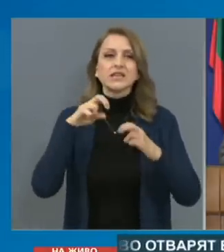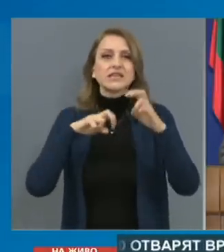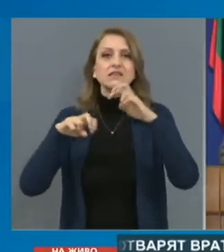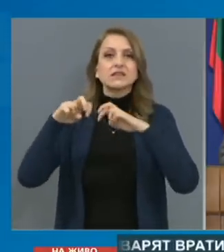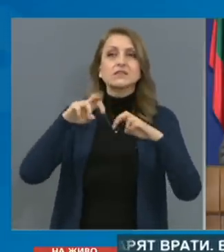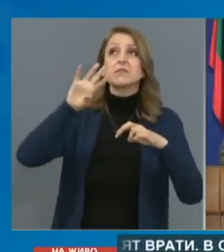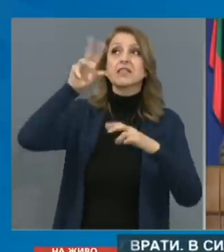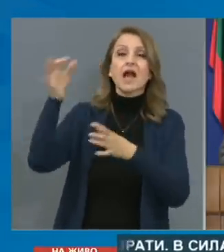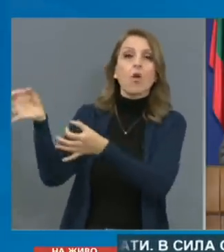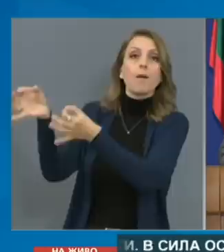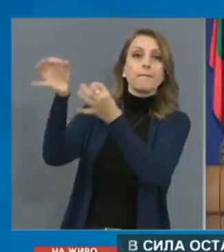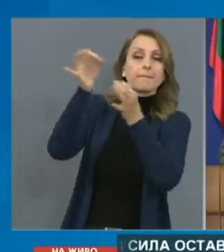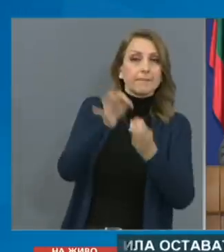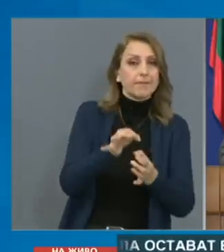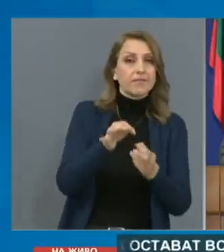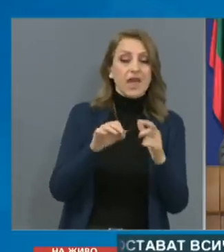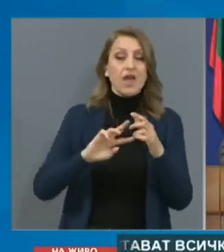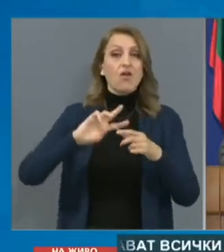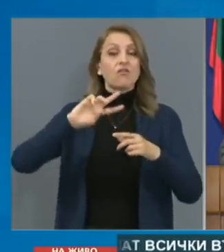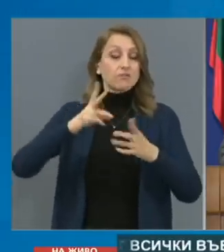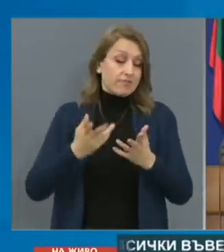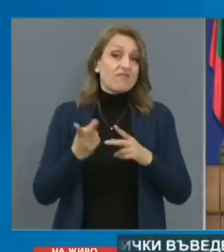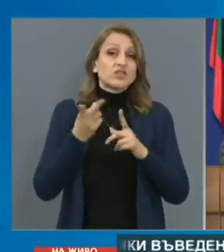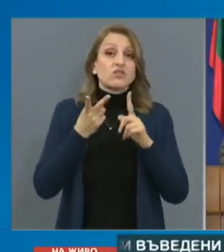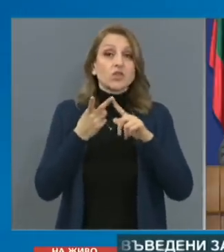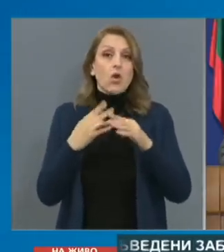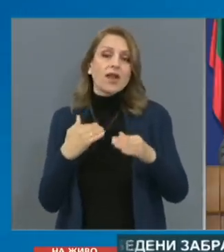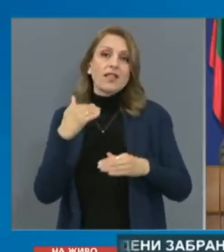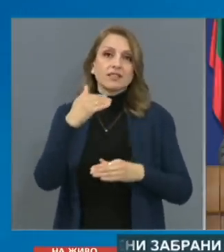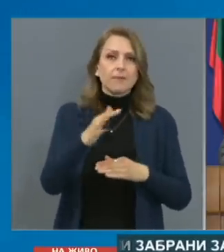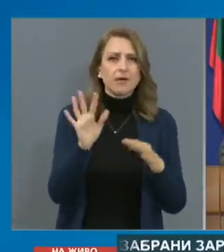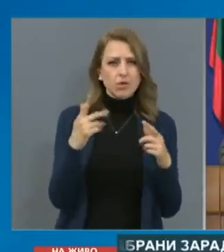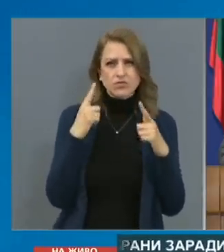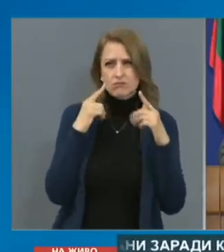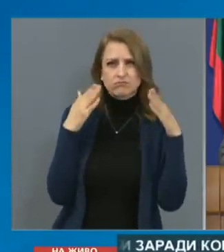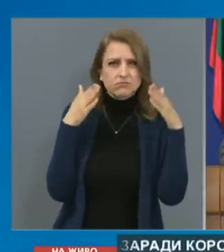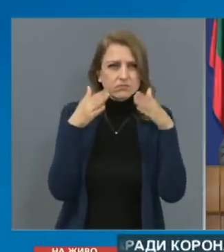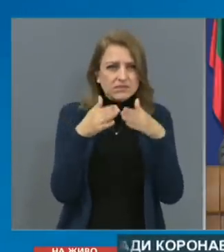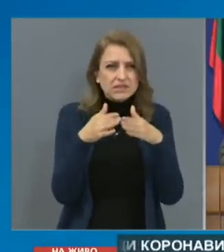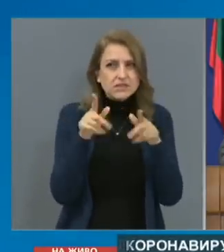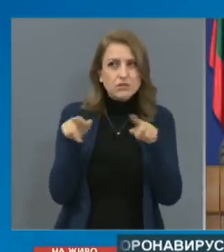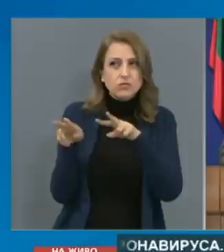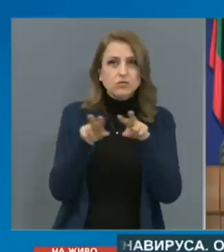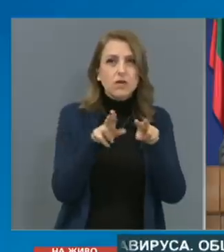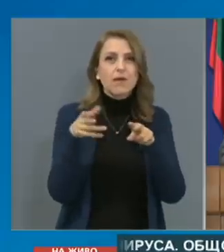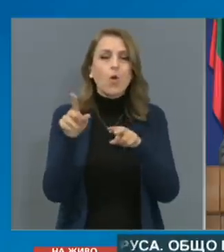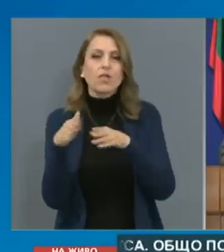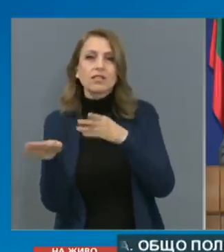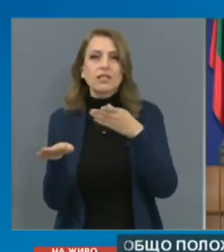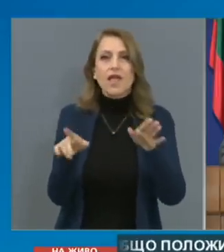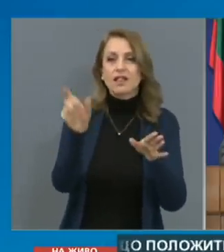привнесена инфекция, във втория етап се съсредоточавахме в откриването на отделни лица